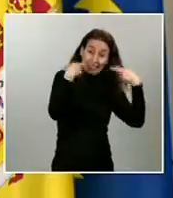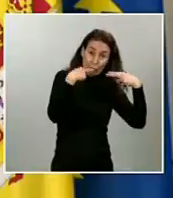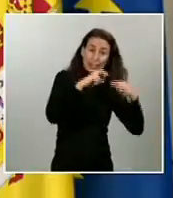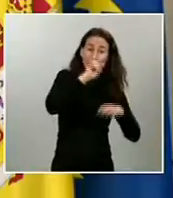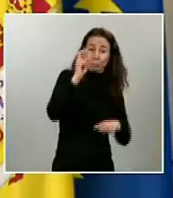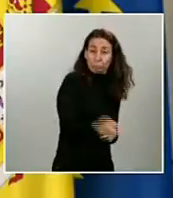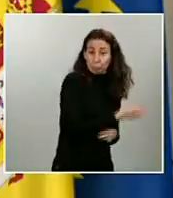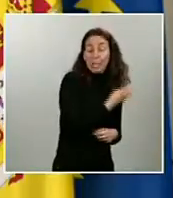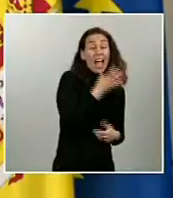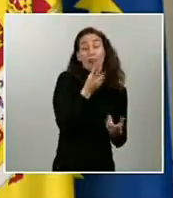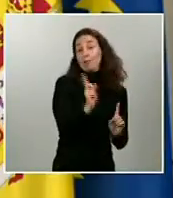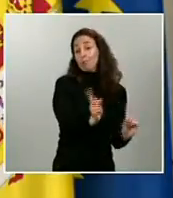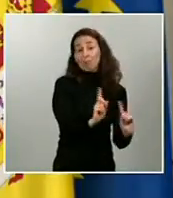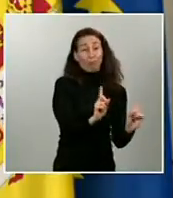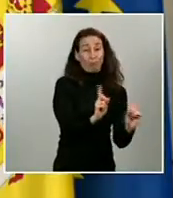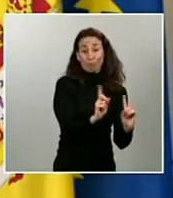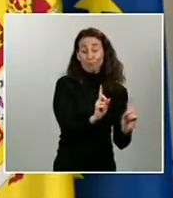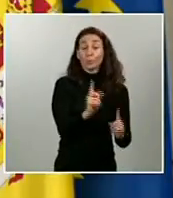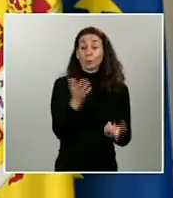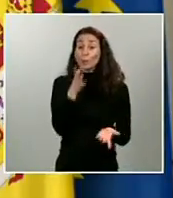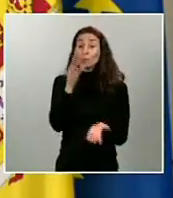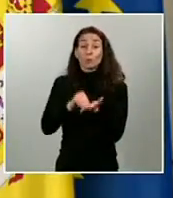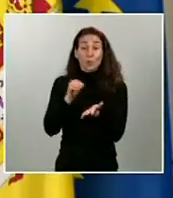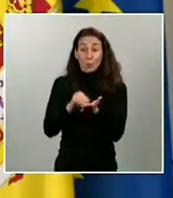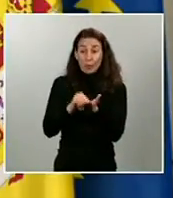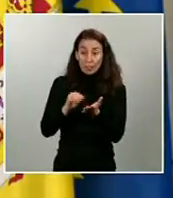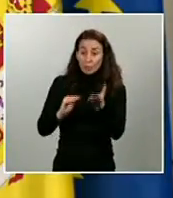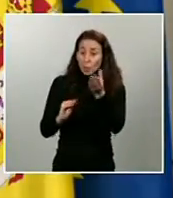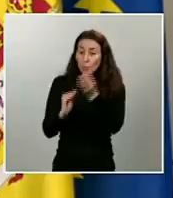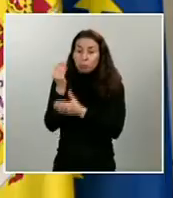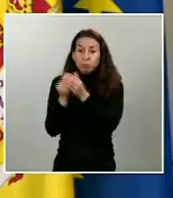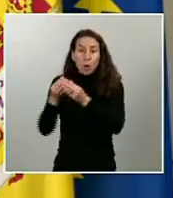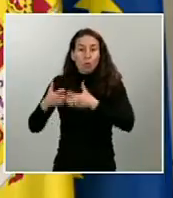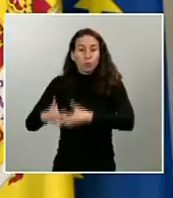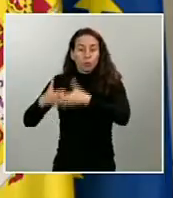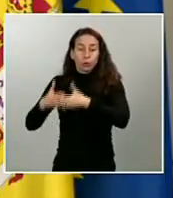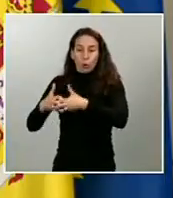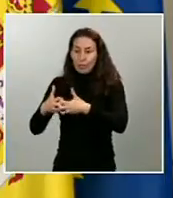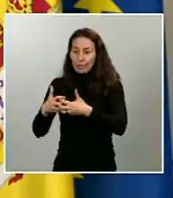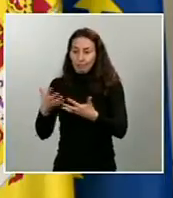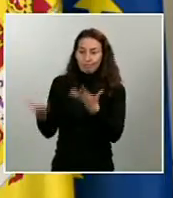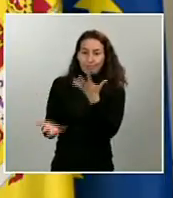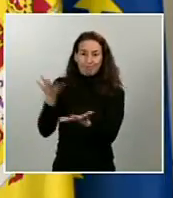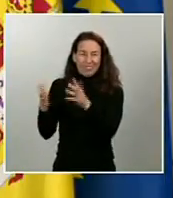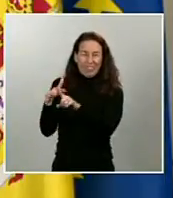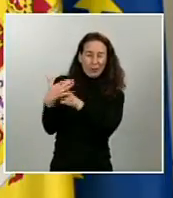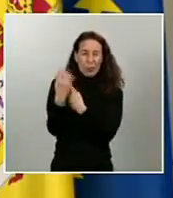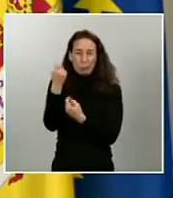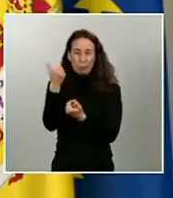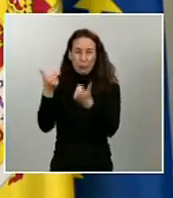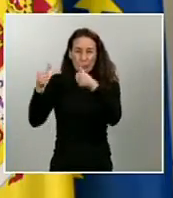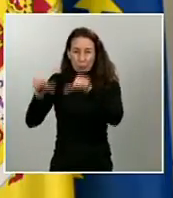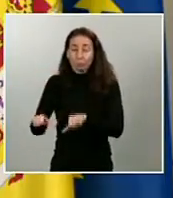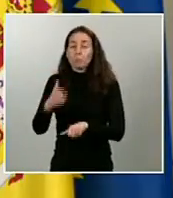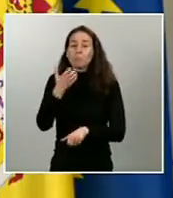Els productors es troben en una difícil situació. Estic refirint en particular al cordero i estic